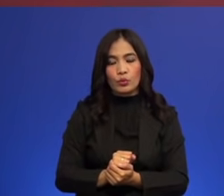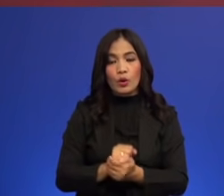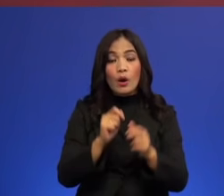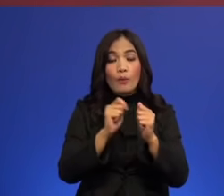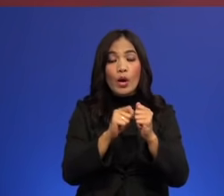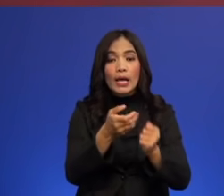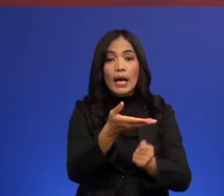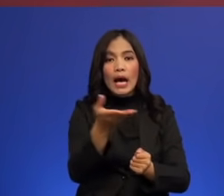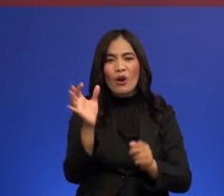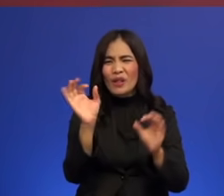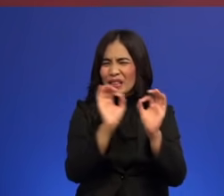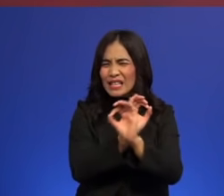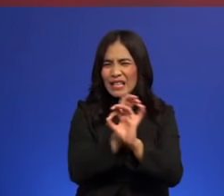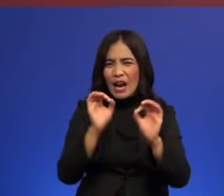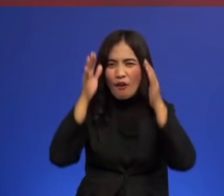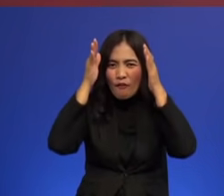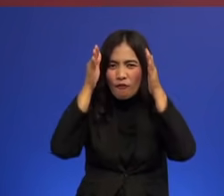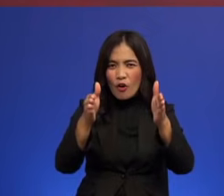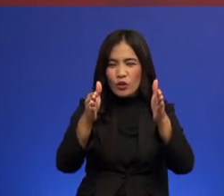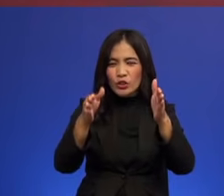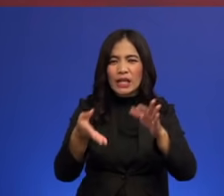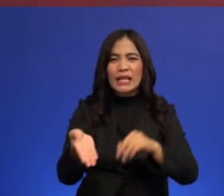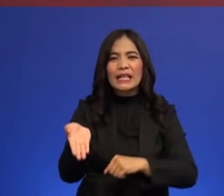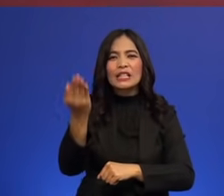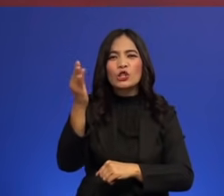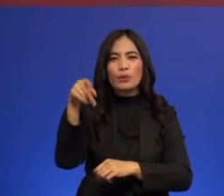membuat engkau tidak fokus terhadap kekekalan.